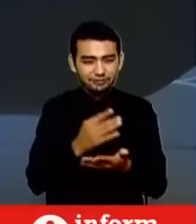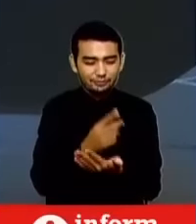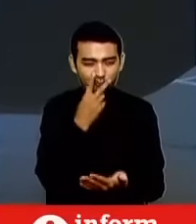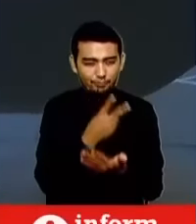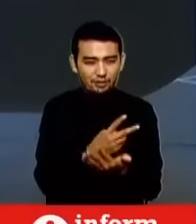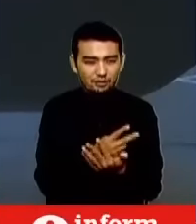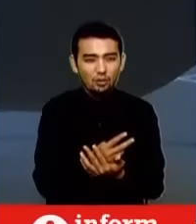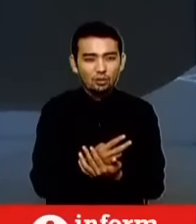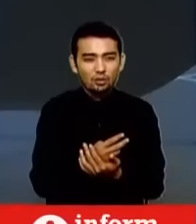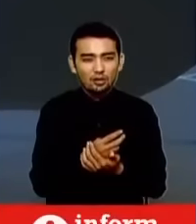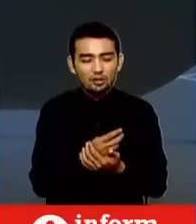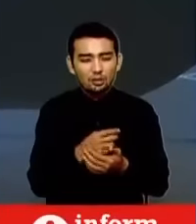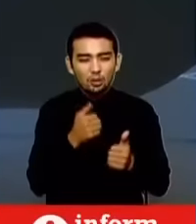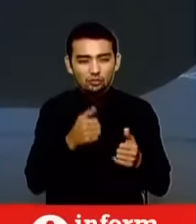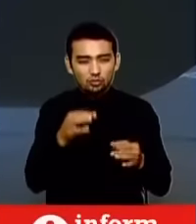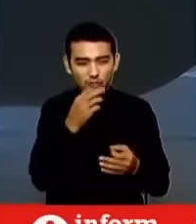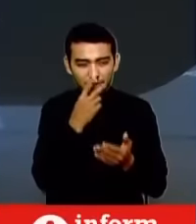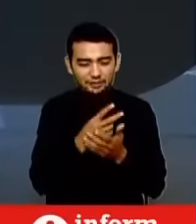динамику и составил